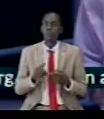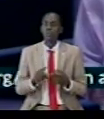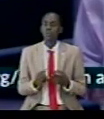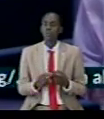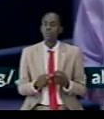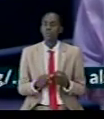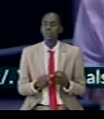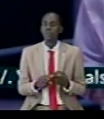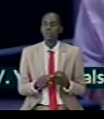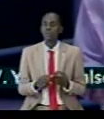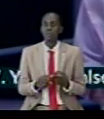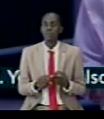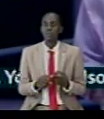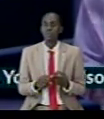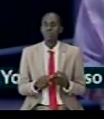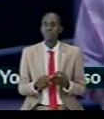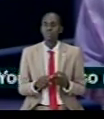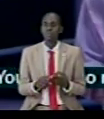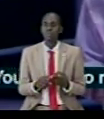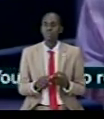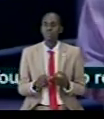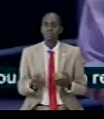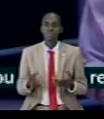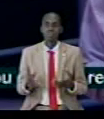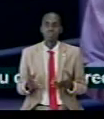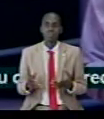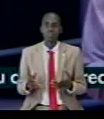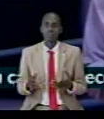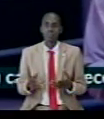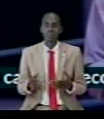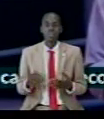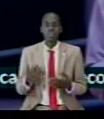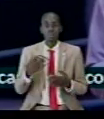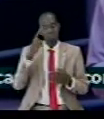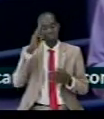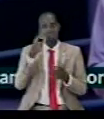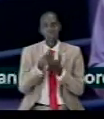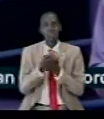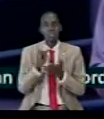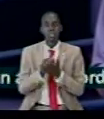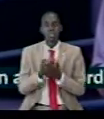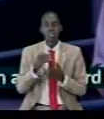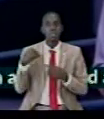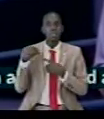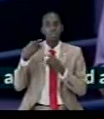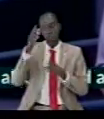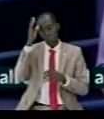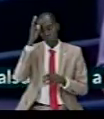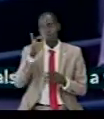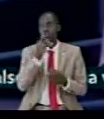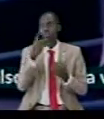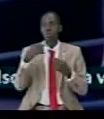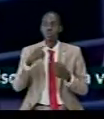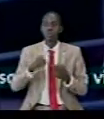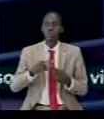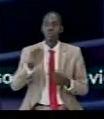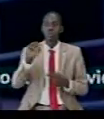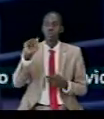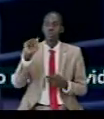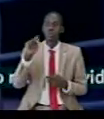na fun mi mo wa ni lo pe baba ku mu yi nbo ni Akure mo ti lo pe mi ni wa tele gbon ese yen lo wa gbe mi wa